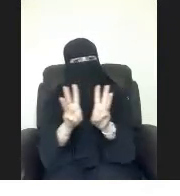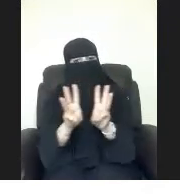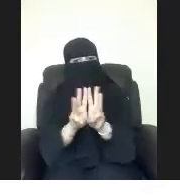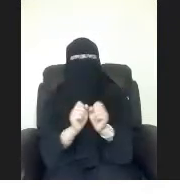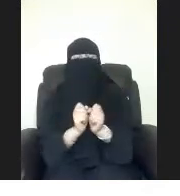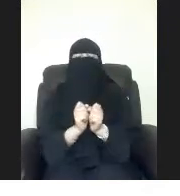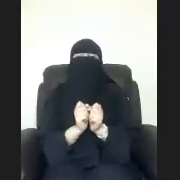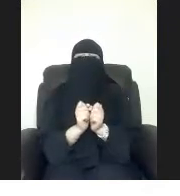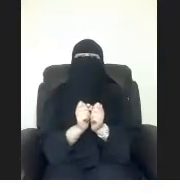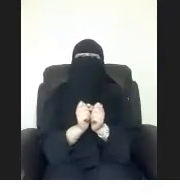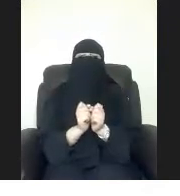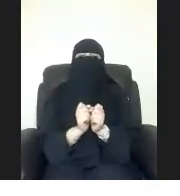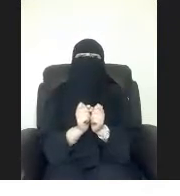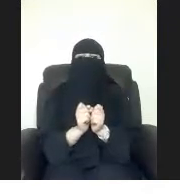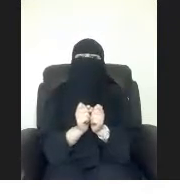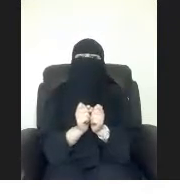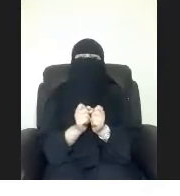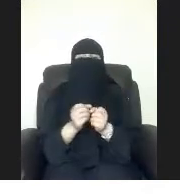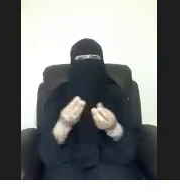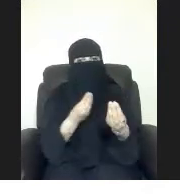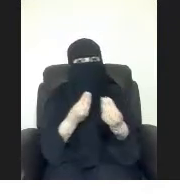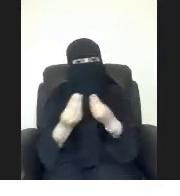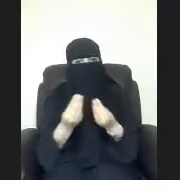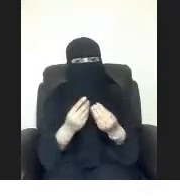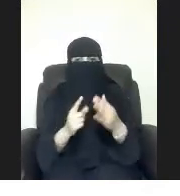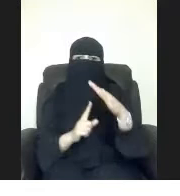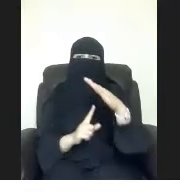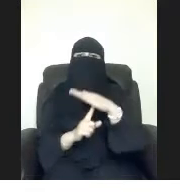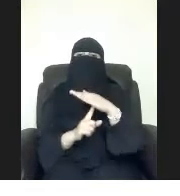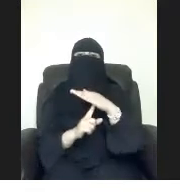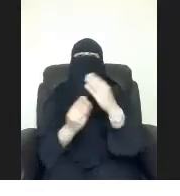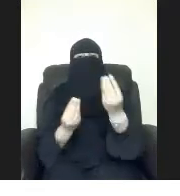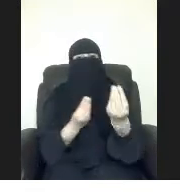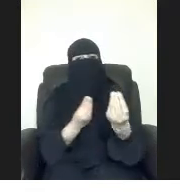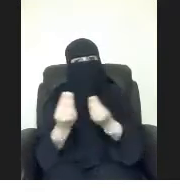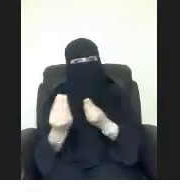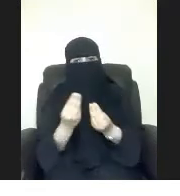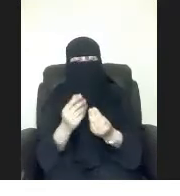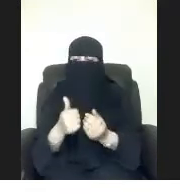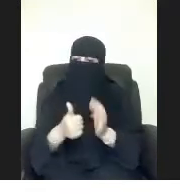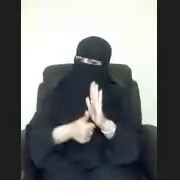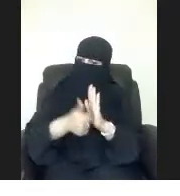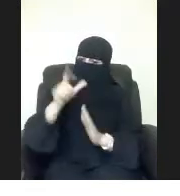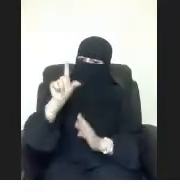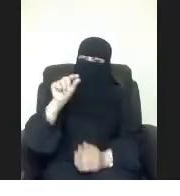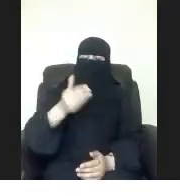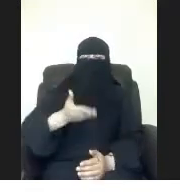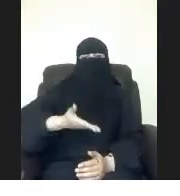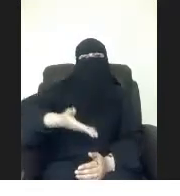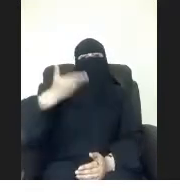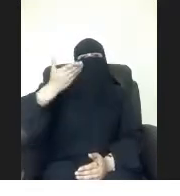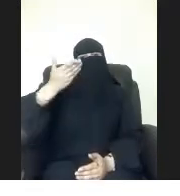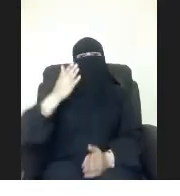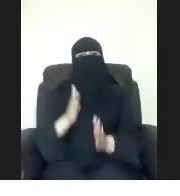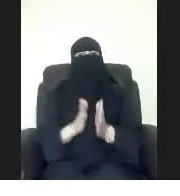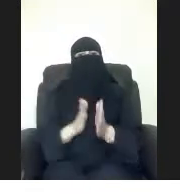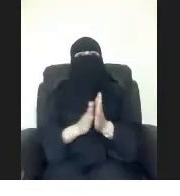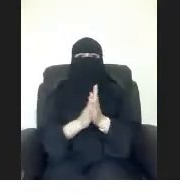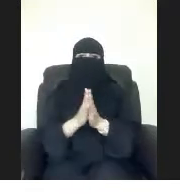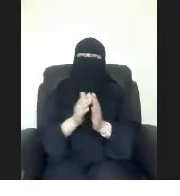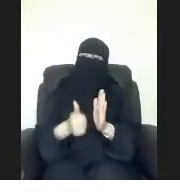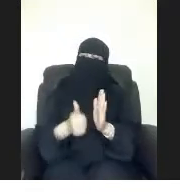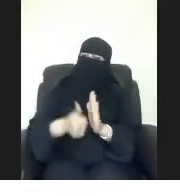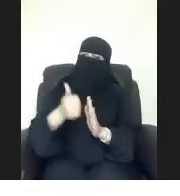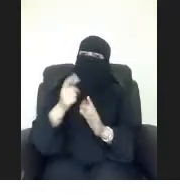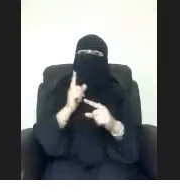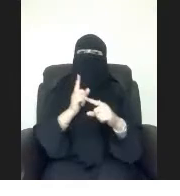والديسكشن فورمز، منتديات النقاش. كانت الاجابات النتائج المبدئيه ايجابيه،